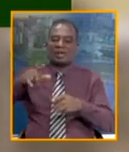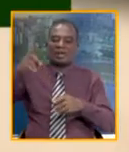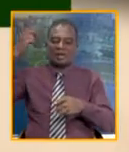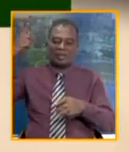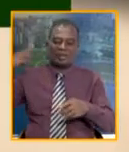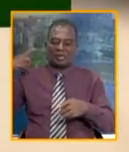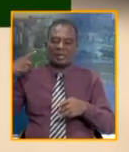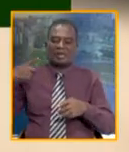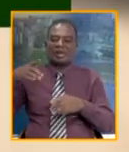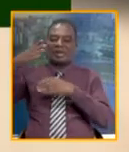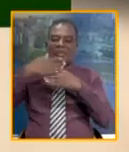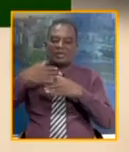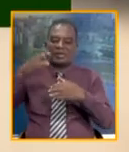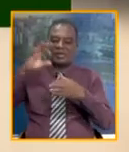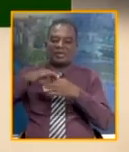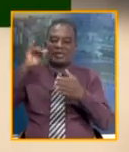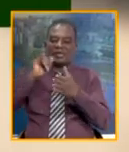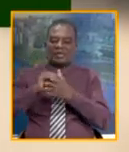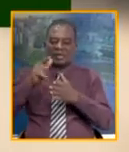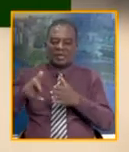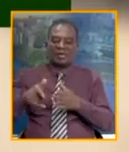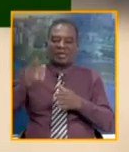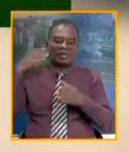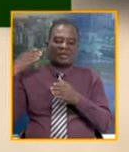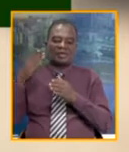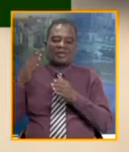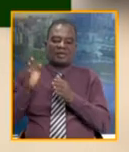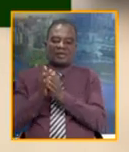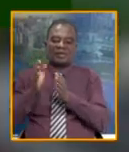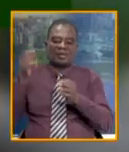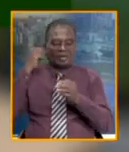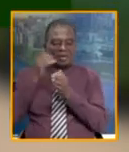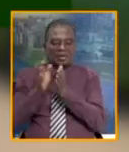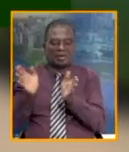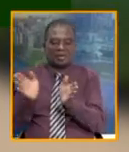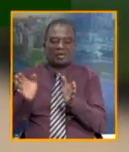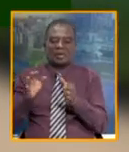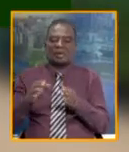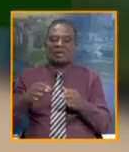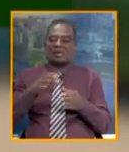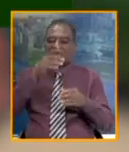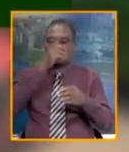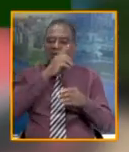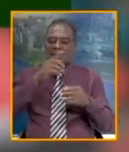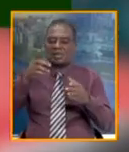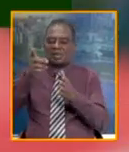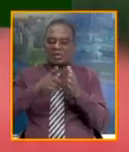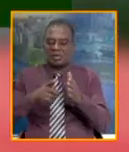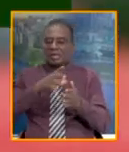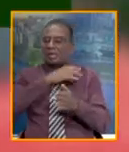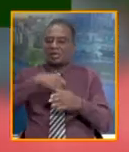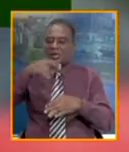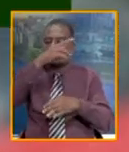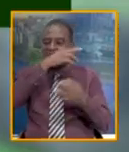nationale. À l'approche de cette échéance, le secrétariat d'État chargé des droits de l'homme, ayant encore à l'esprit les incidents qui ont émaillé